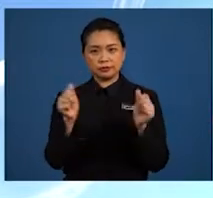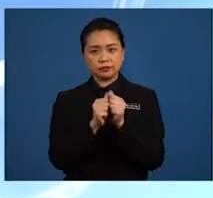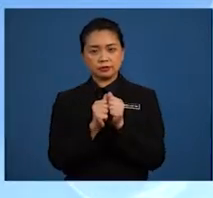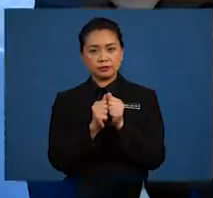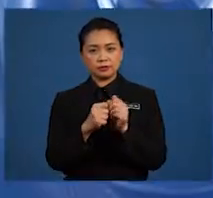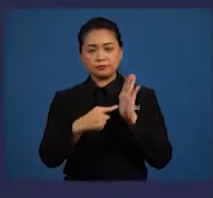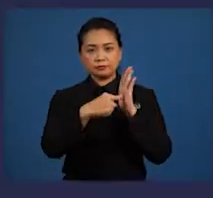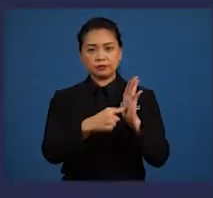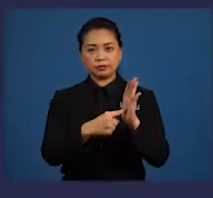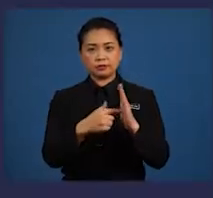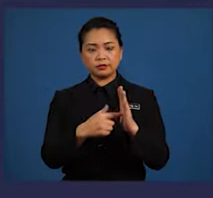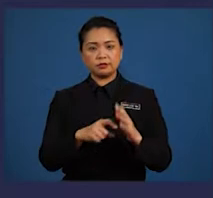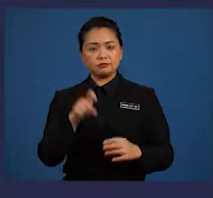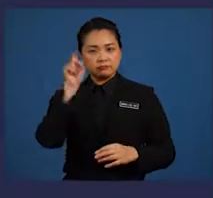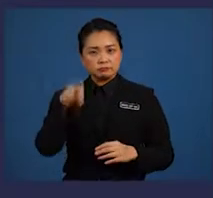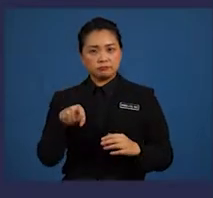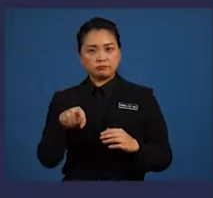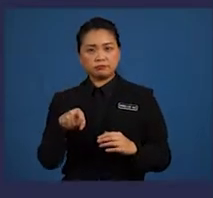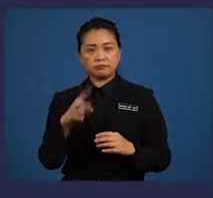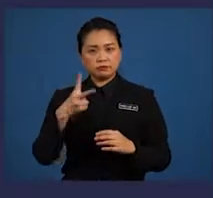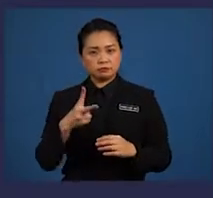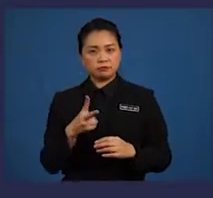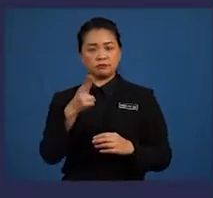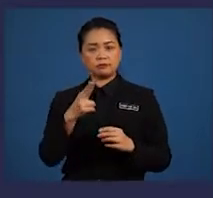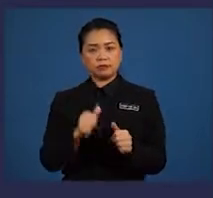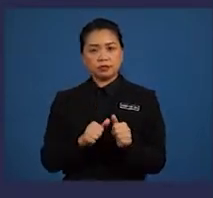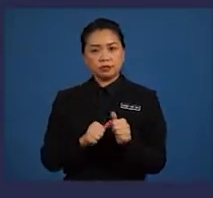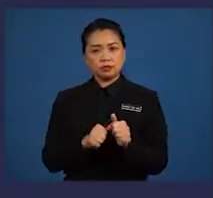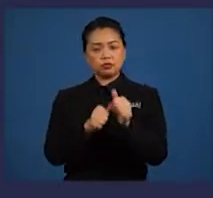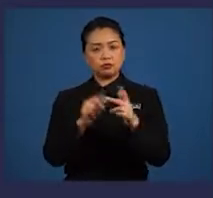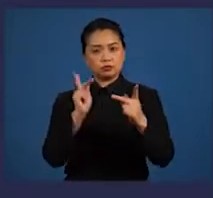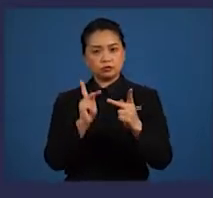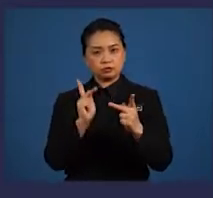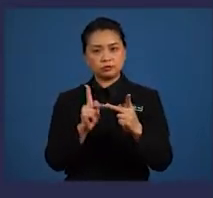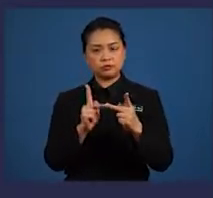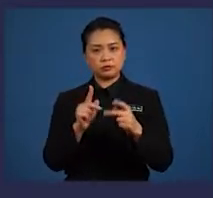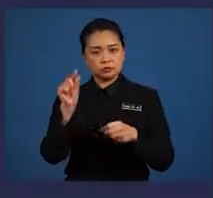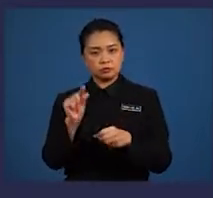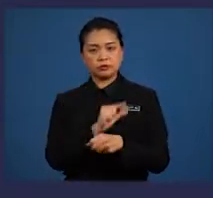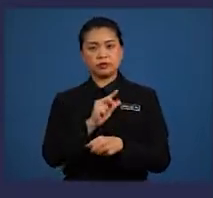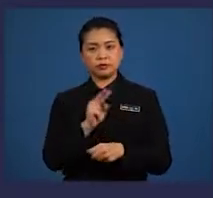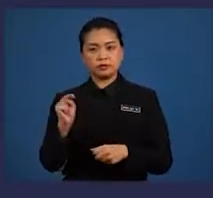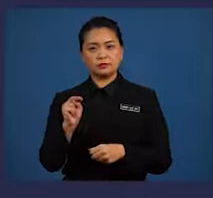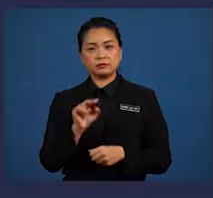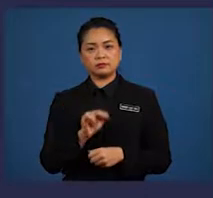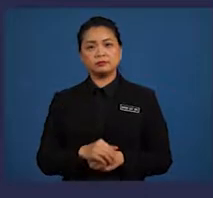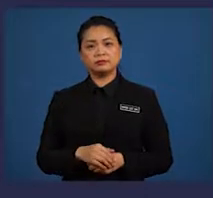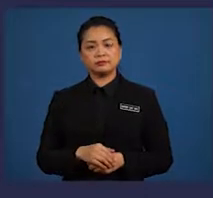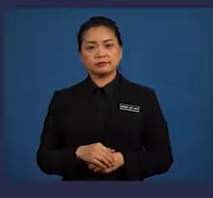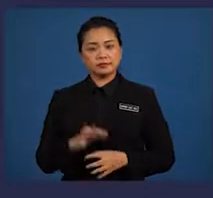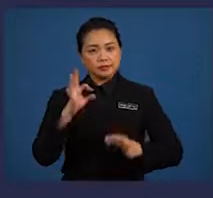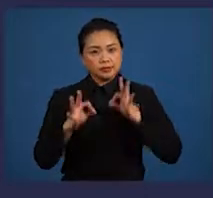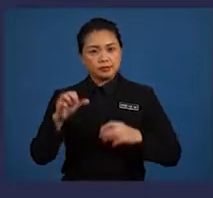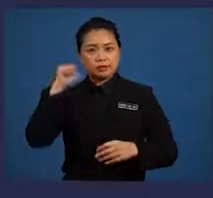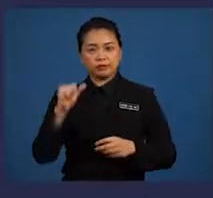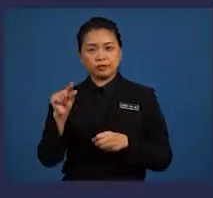persembahan sewajarnya penuh disunting mengikut kesesuaian penggunaannya jika audio